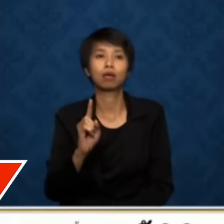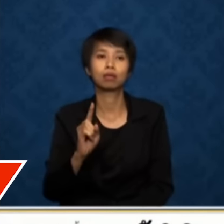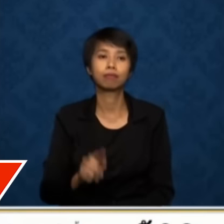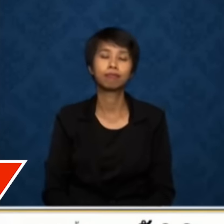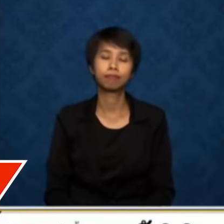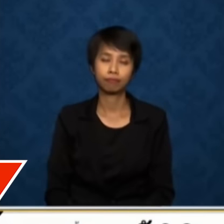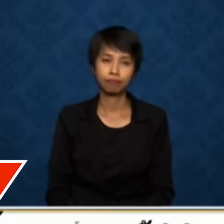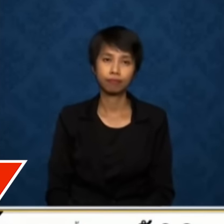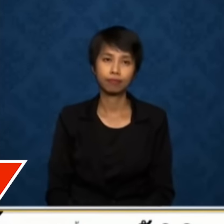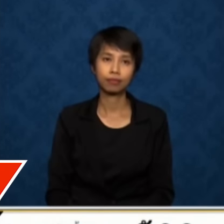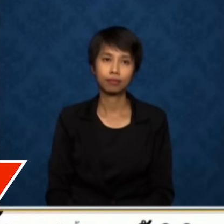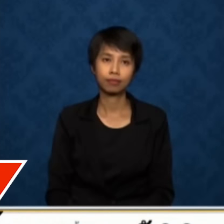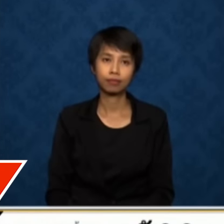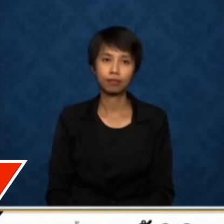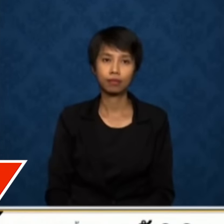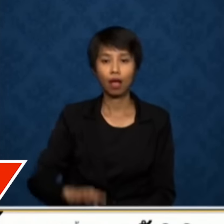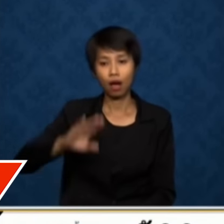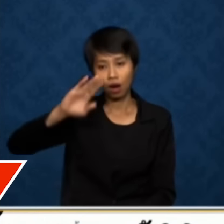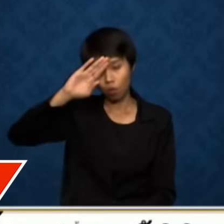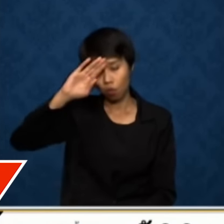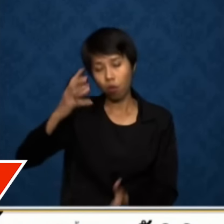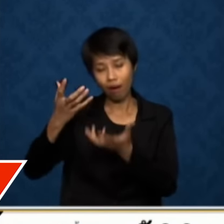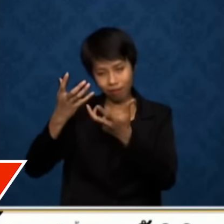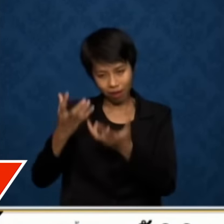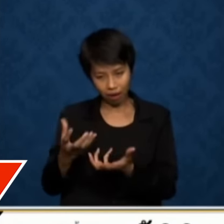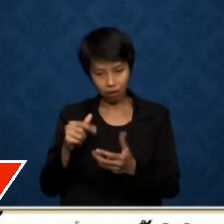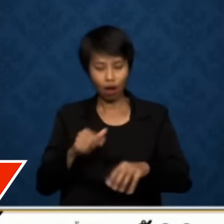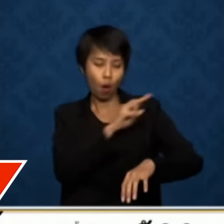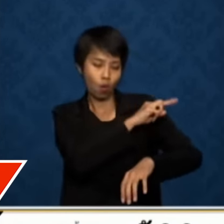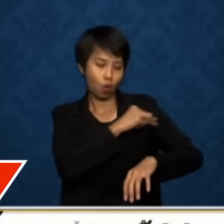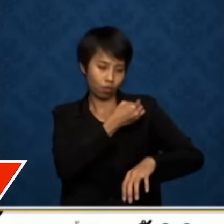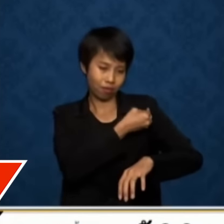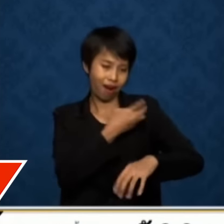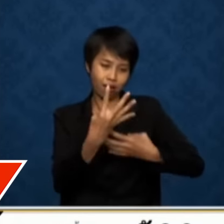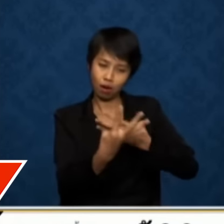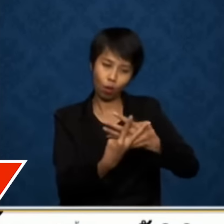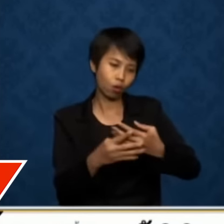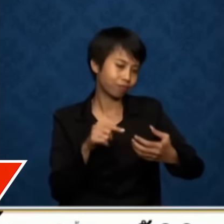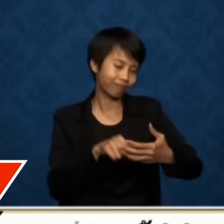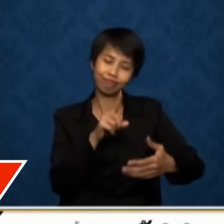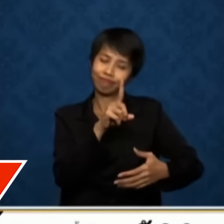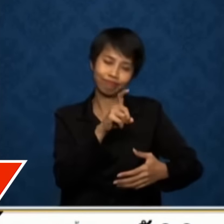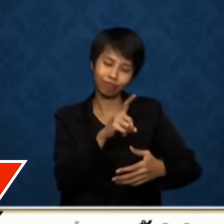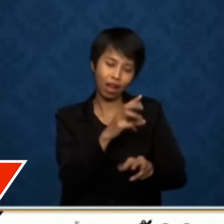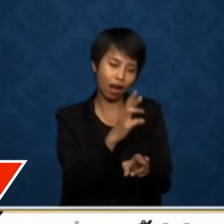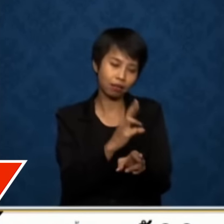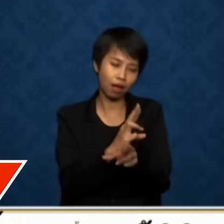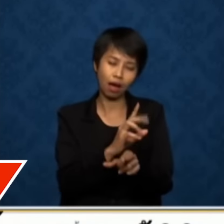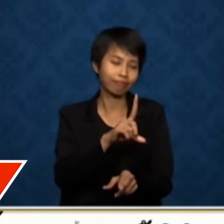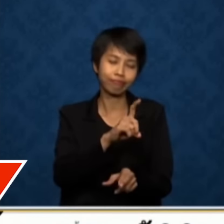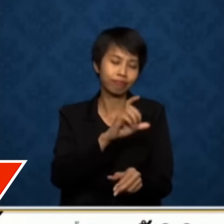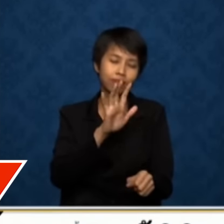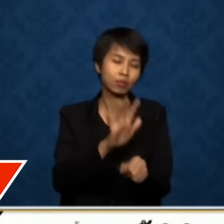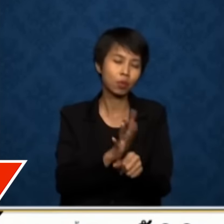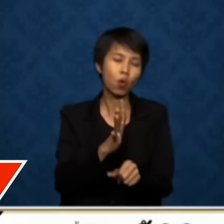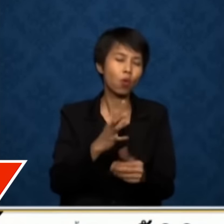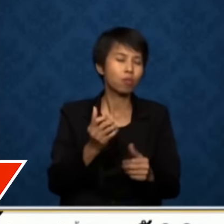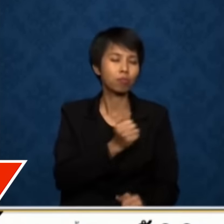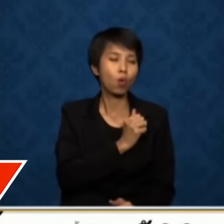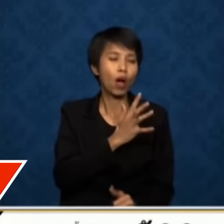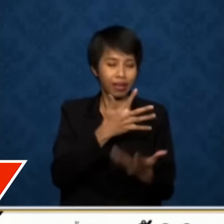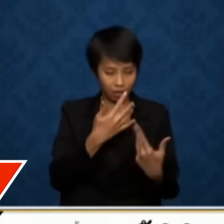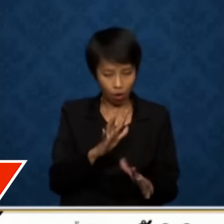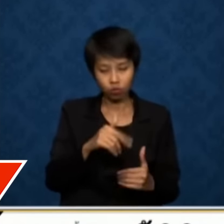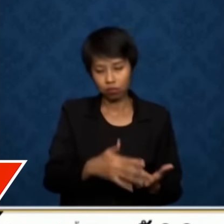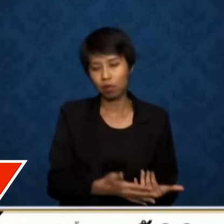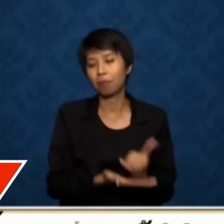ว่ารักษาในโรงพยาบาลราชทัณฑ์ไม่ได้และพอไปถึงโรงพยาบาลข้างนอกปุ๊บก็หนักมากปล่อยกลับบ้าน